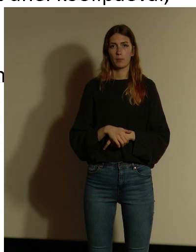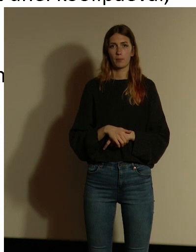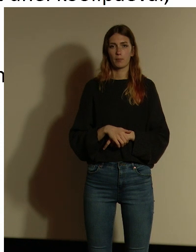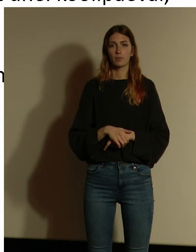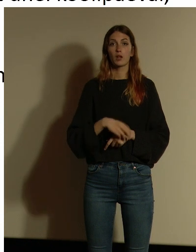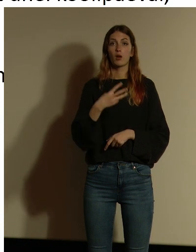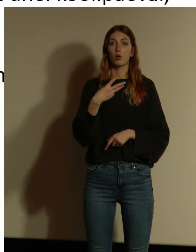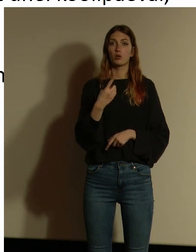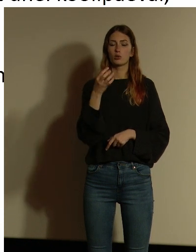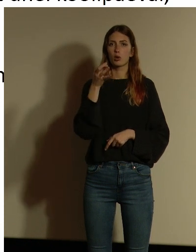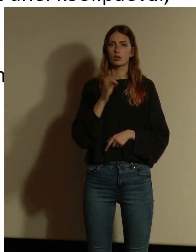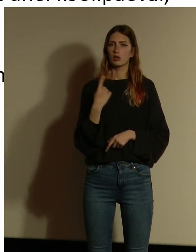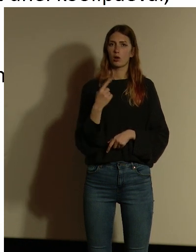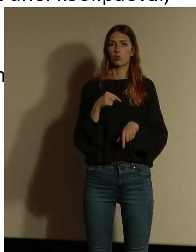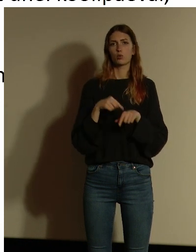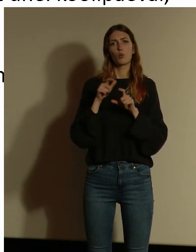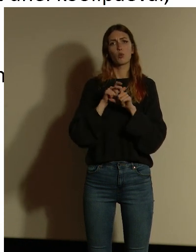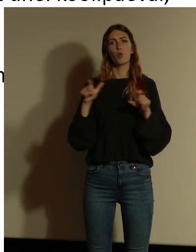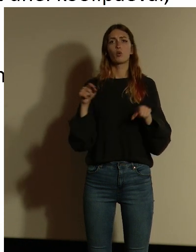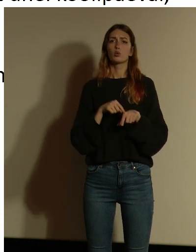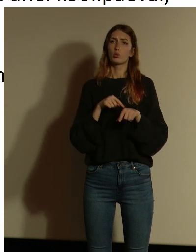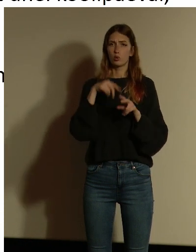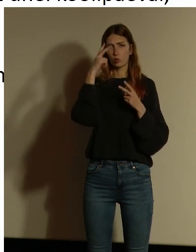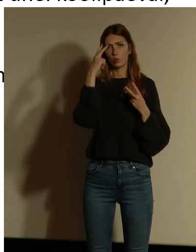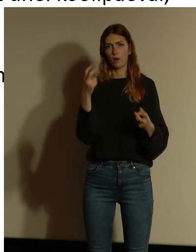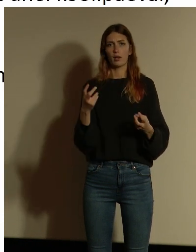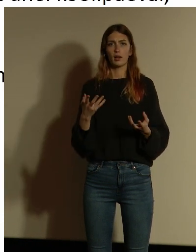Ainult 31% tunneb ennast koolist turvaliselt,